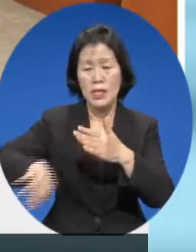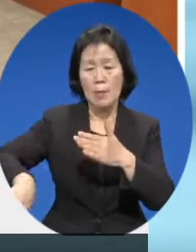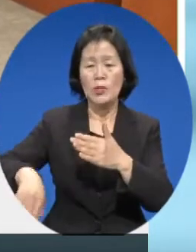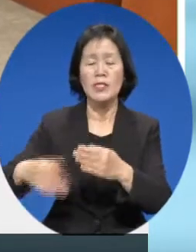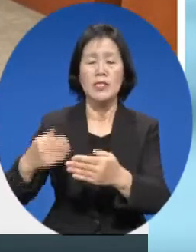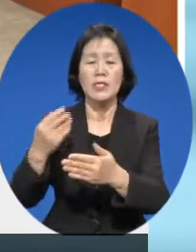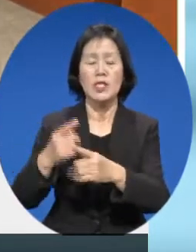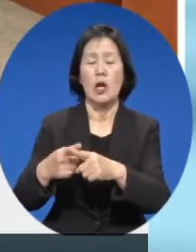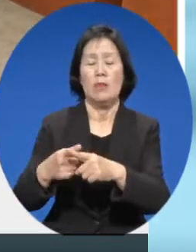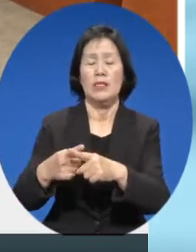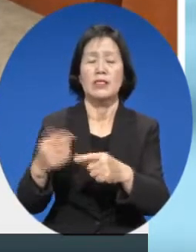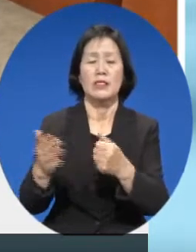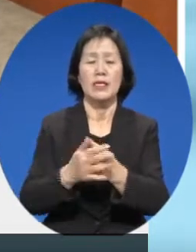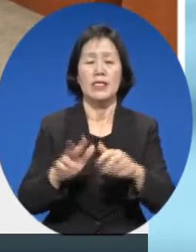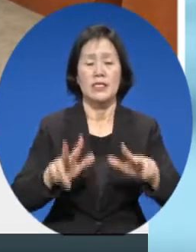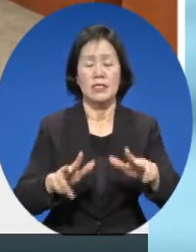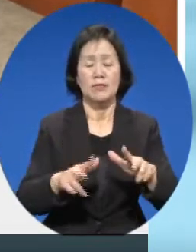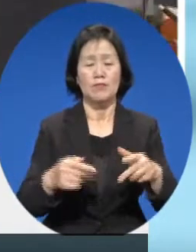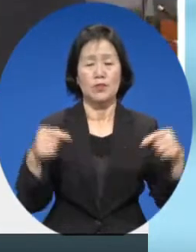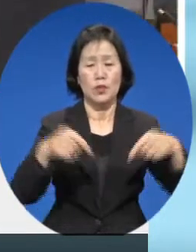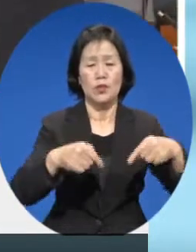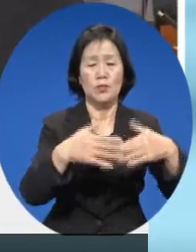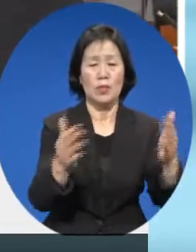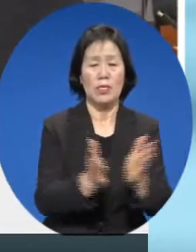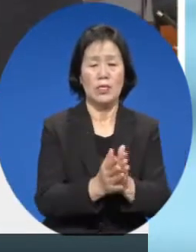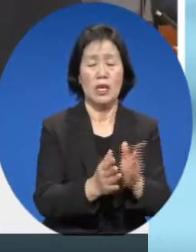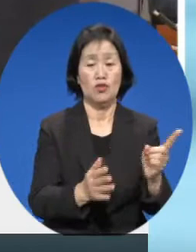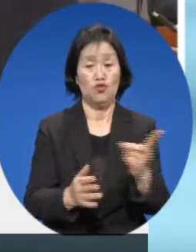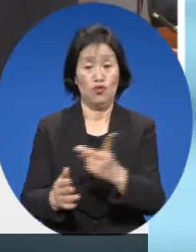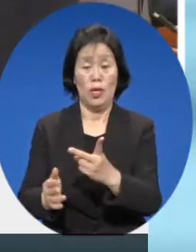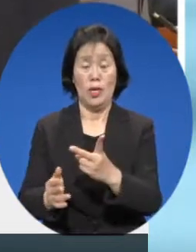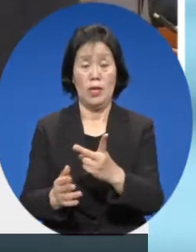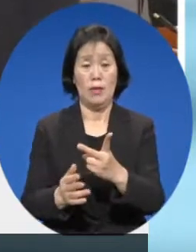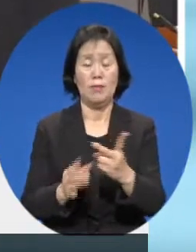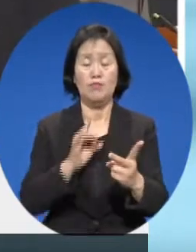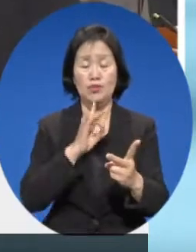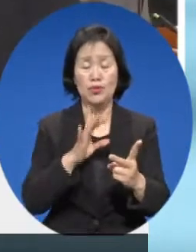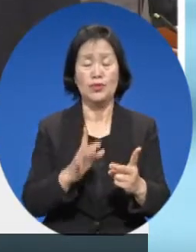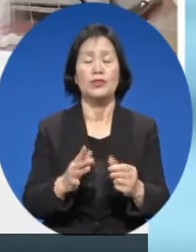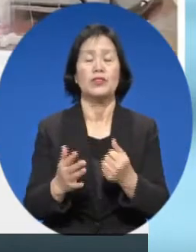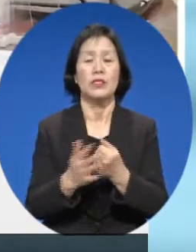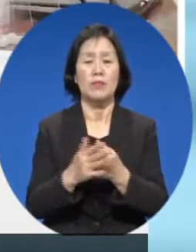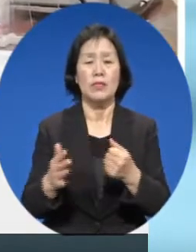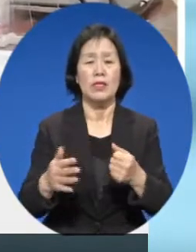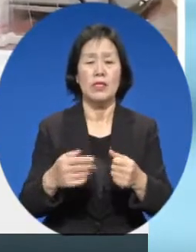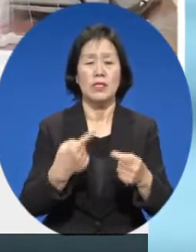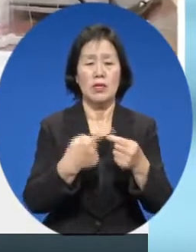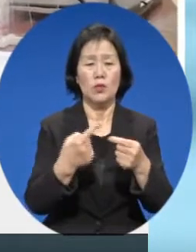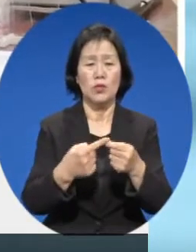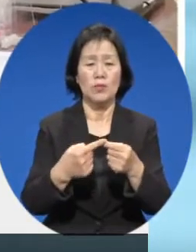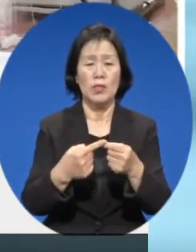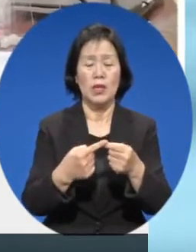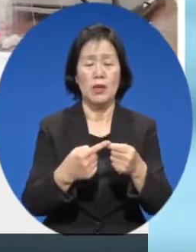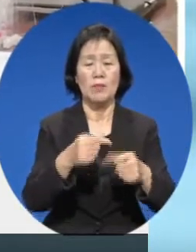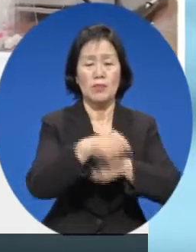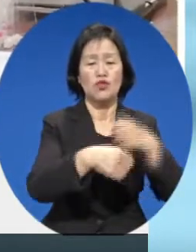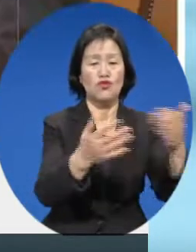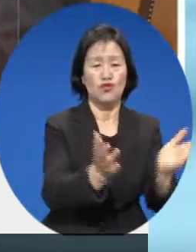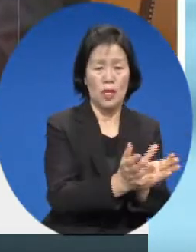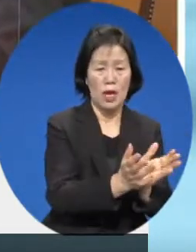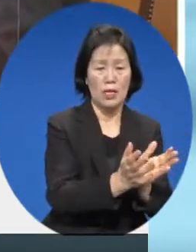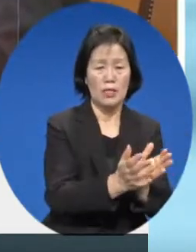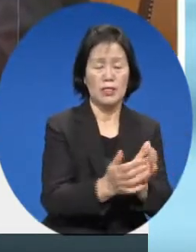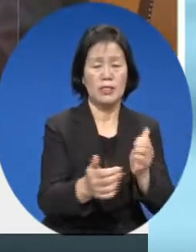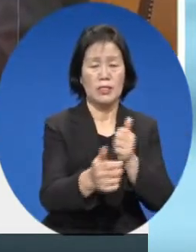지금 현재 같은 경우는 이제 교섭단체 가 두 개 밖에 없지 않습니까 그런데 이제 그 제일 계셨던 j 이제 더불어 민주당이 그 소위